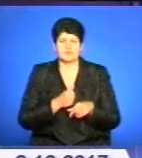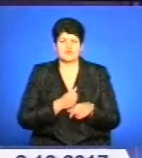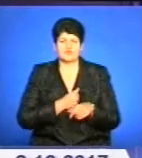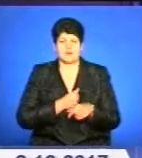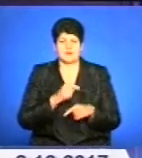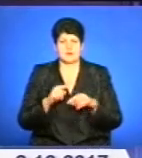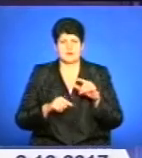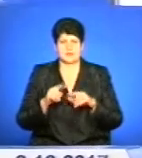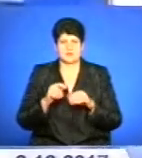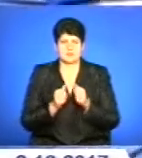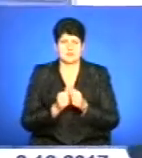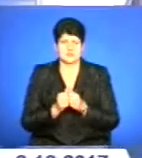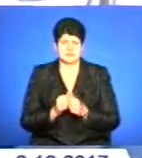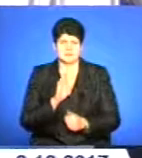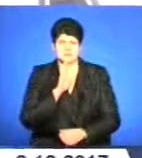близьким Марти Зінчук.